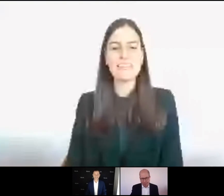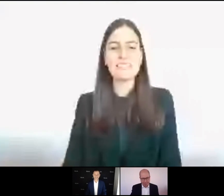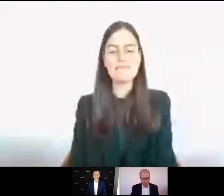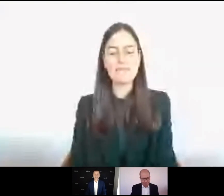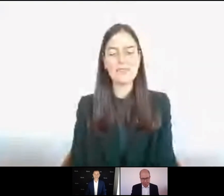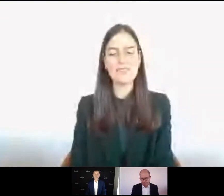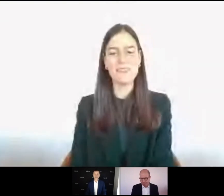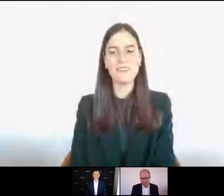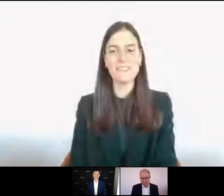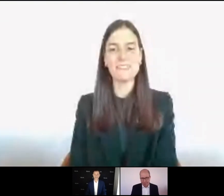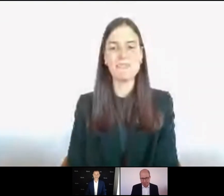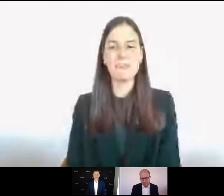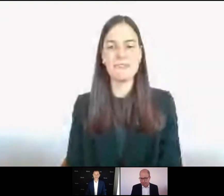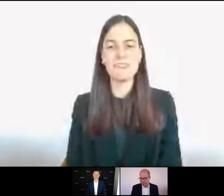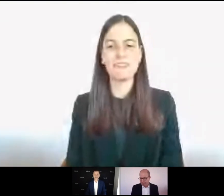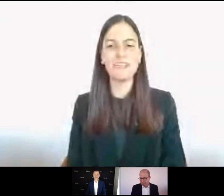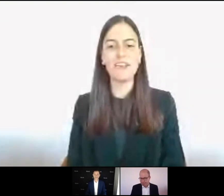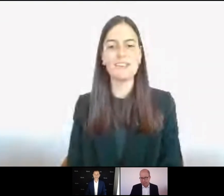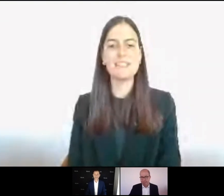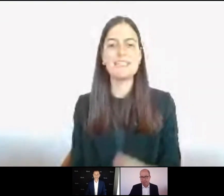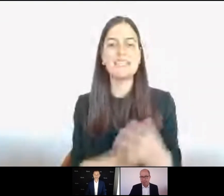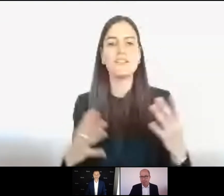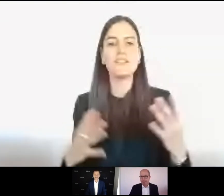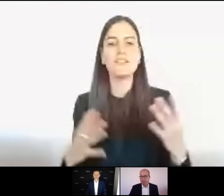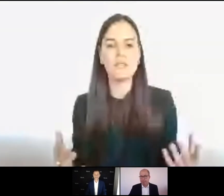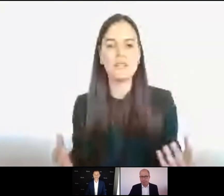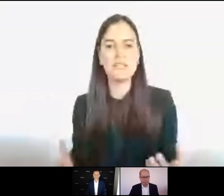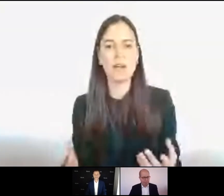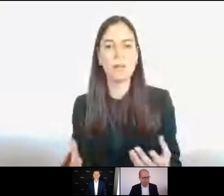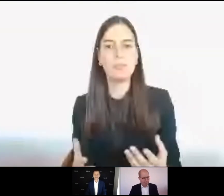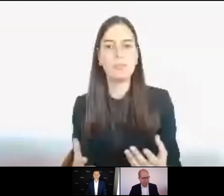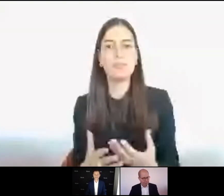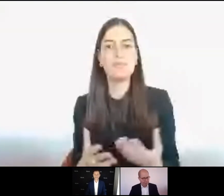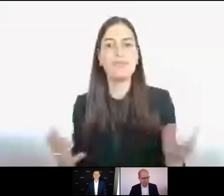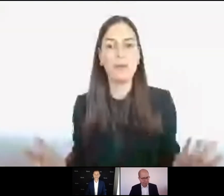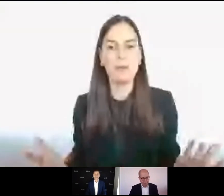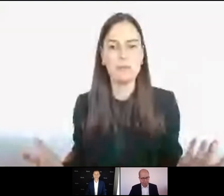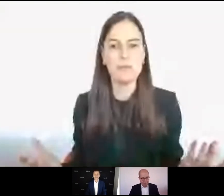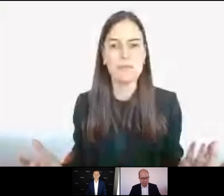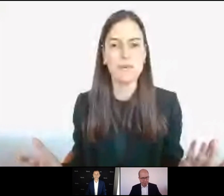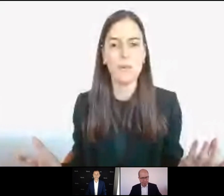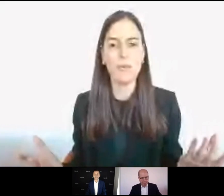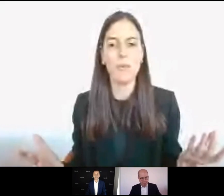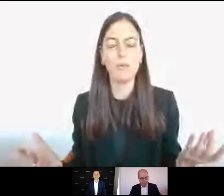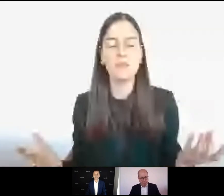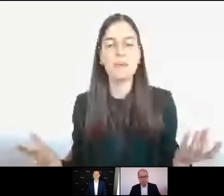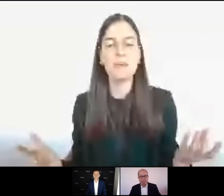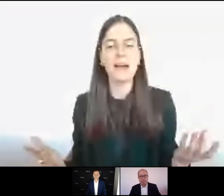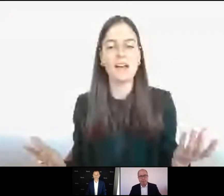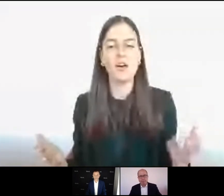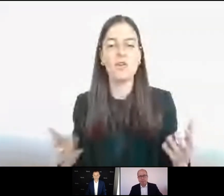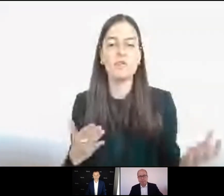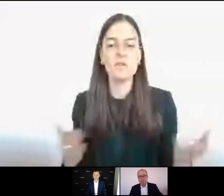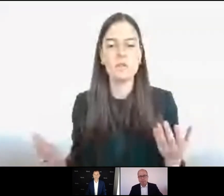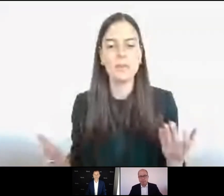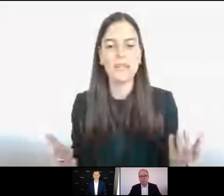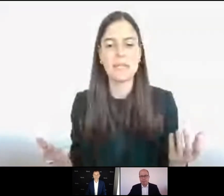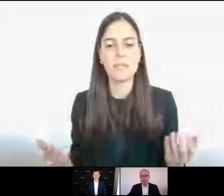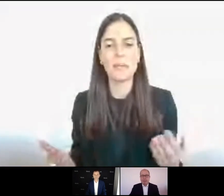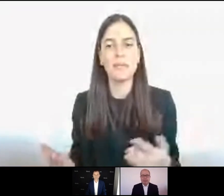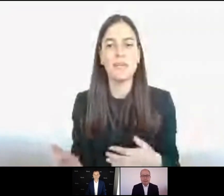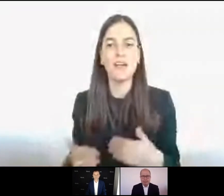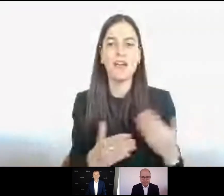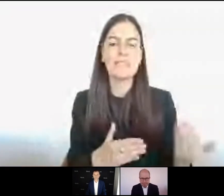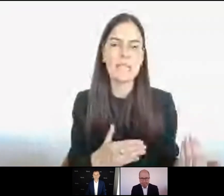les SCPI. Alors, les SCPI, c'est vrai qu'il y a un ticket d'entrée, on va dire, un peu plus faible puisqu'on démarre en fonction